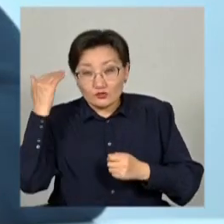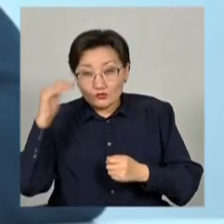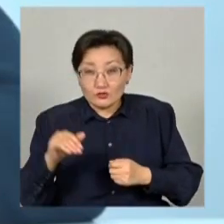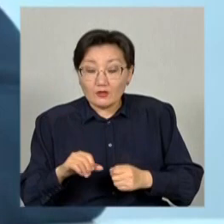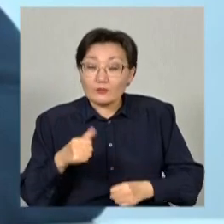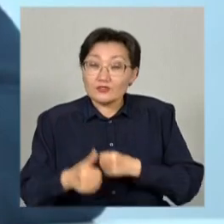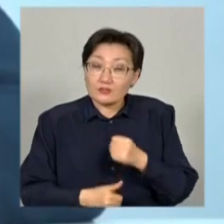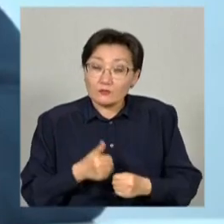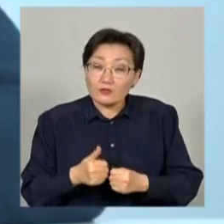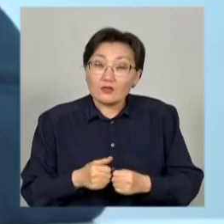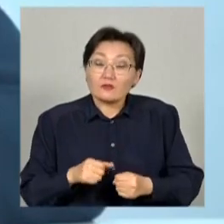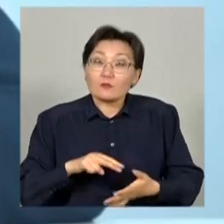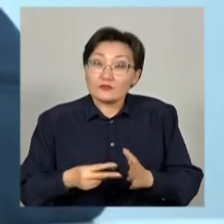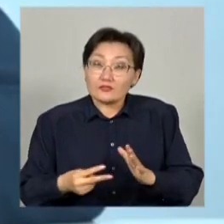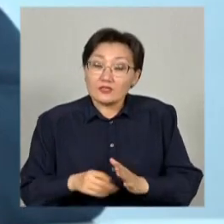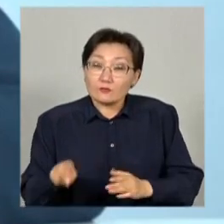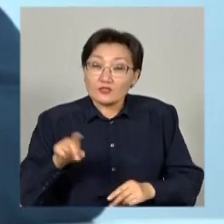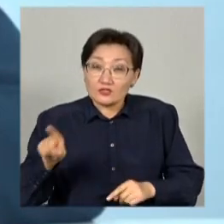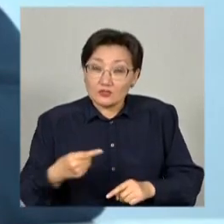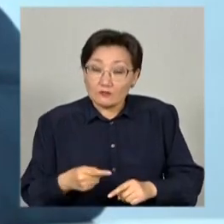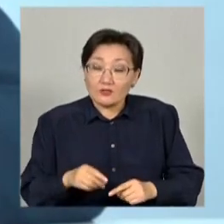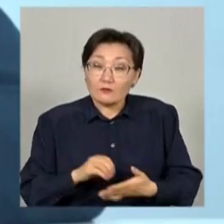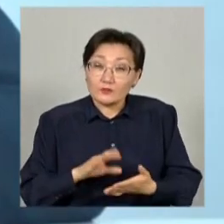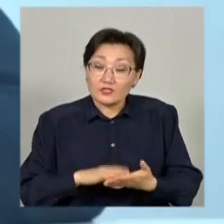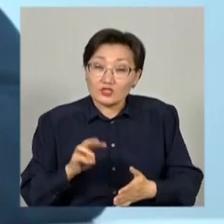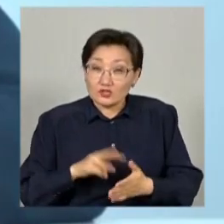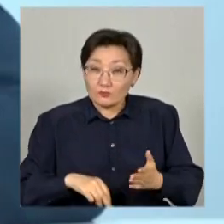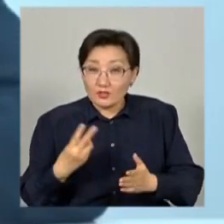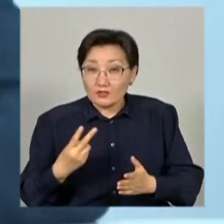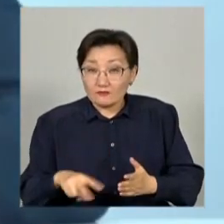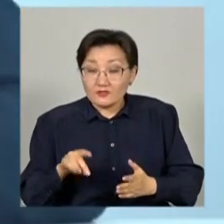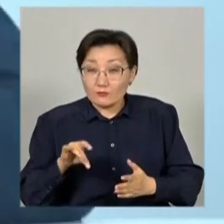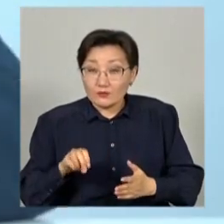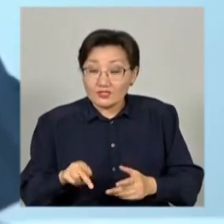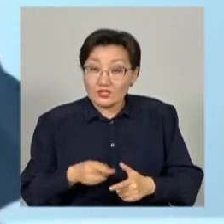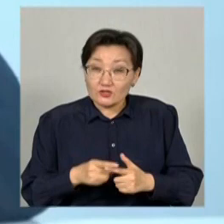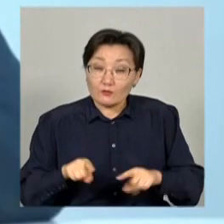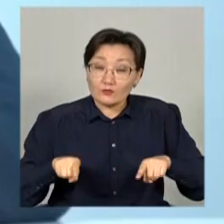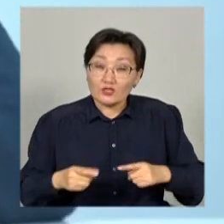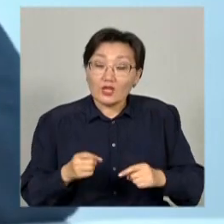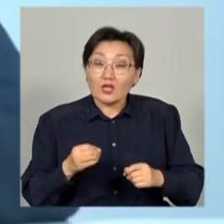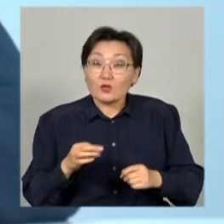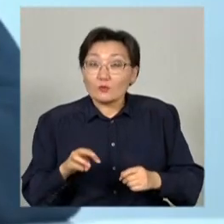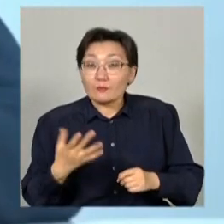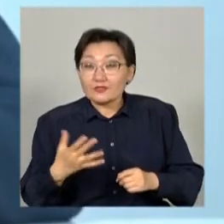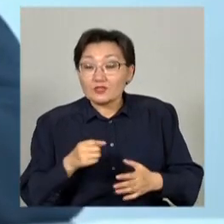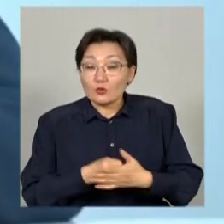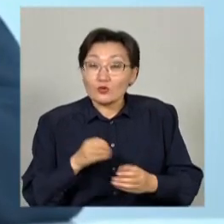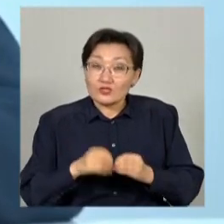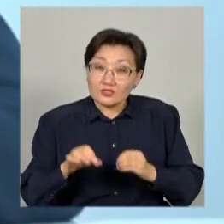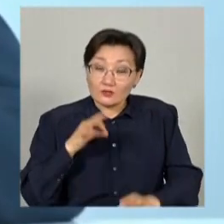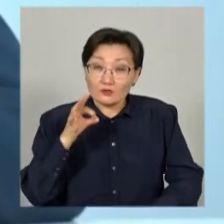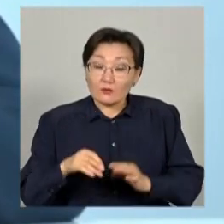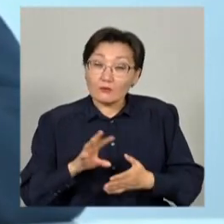имущества предусмотрены административные взыскания в виде фиксированного штрафа 20 МРП, либо арест от 5 до 10 суток. В случае